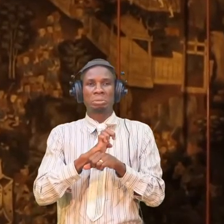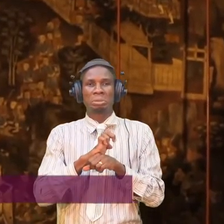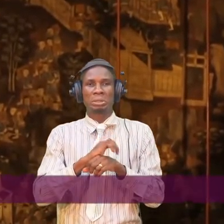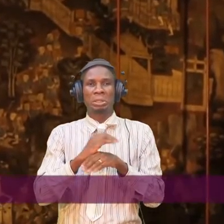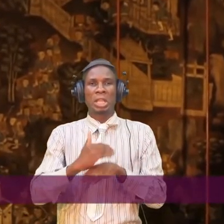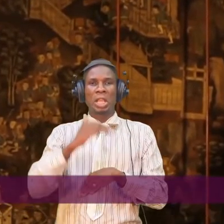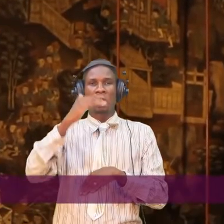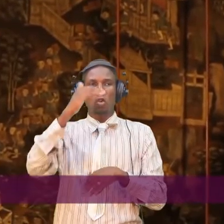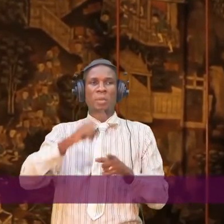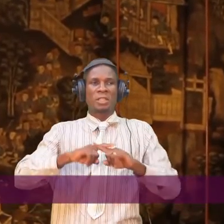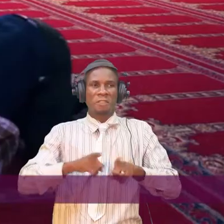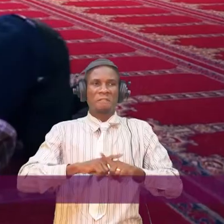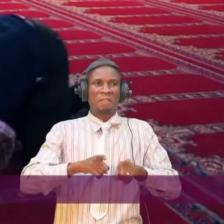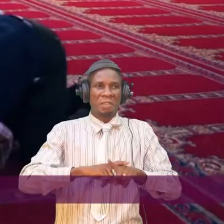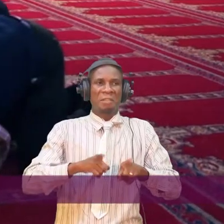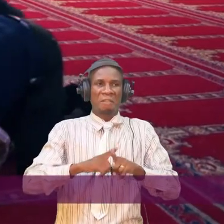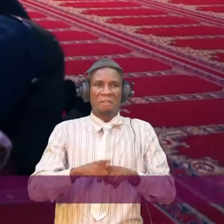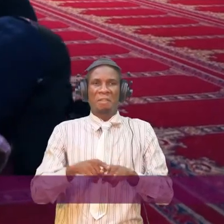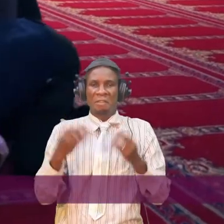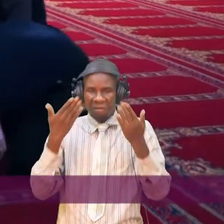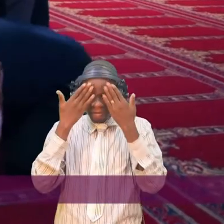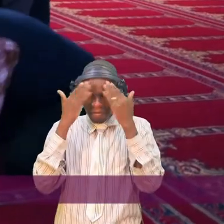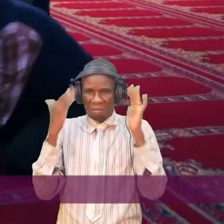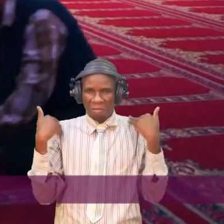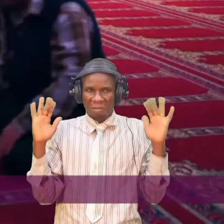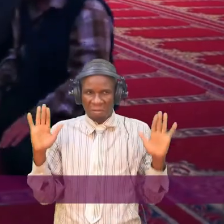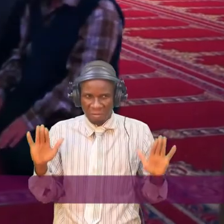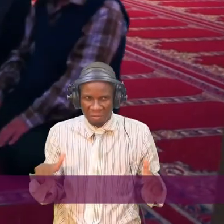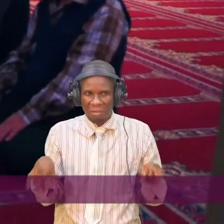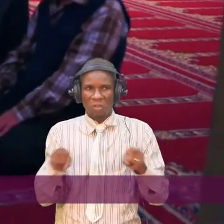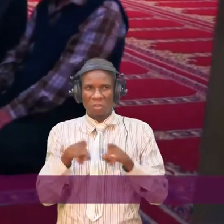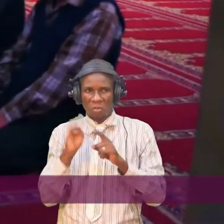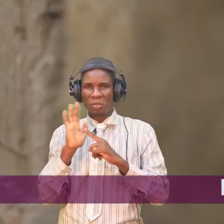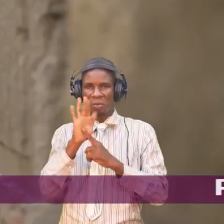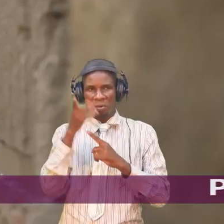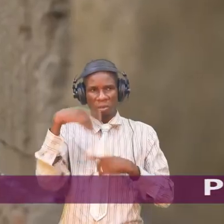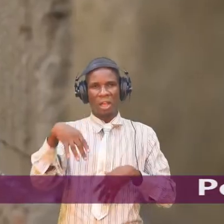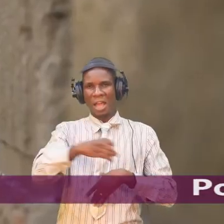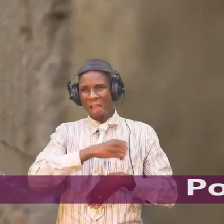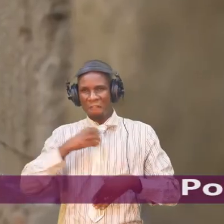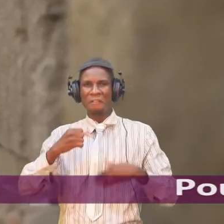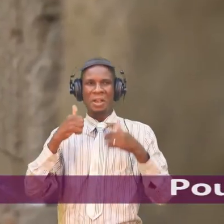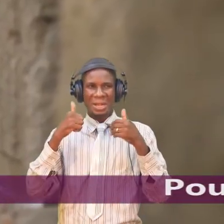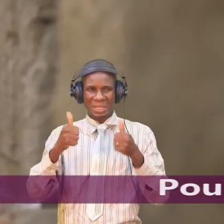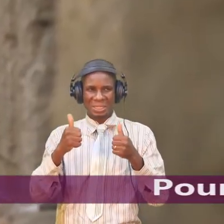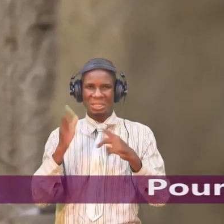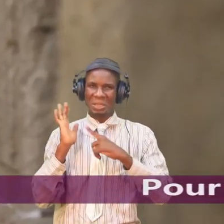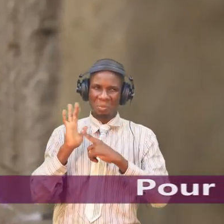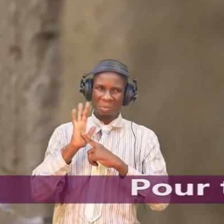dini zina na njia mbalimbali za kuonyesha kama njia ya kupata wokovu.